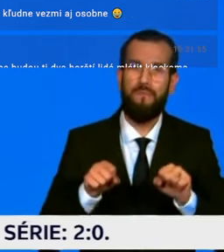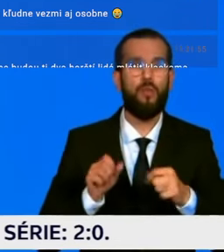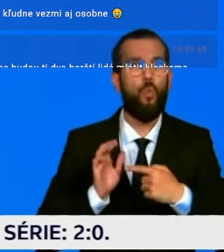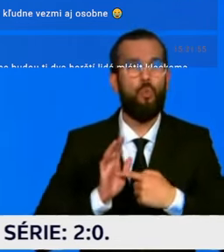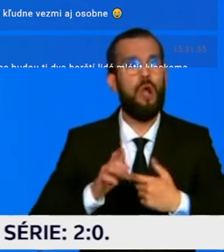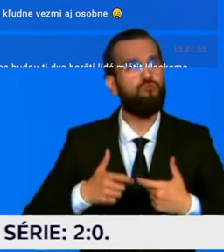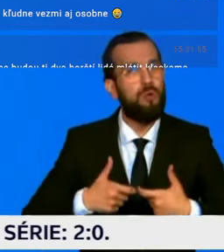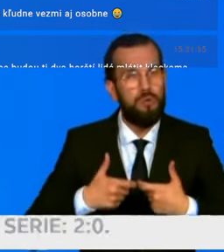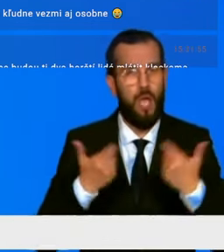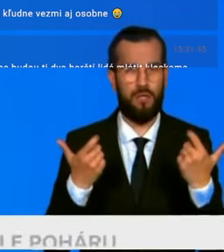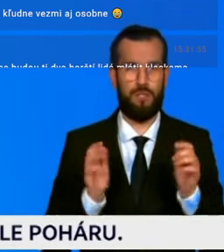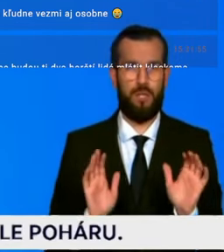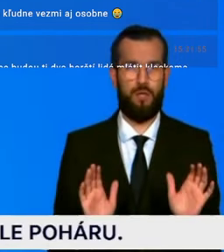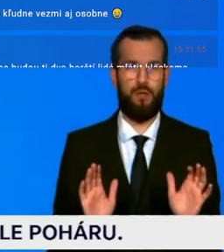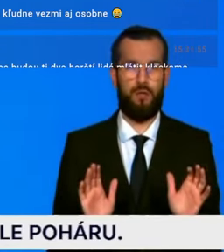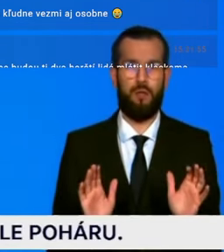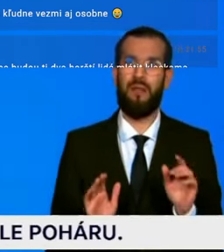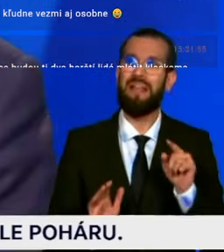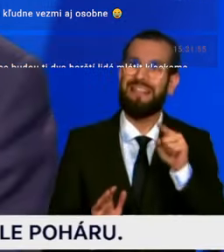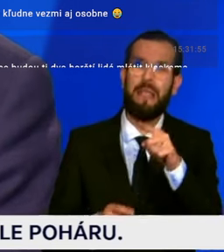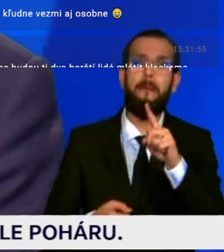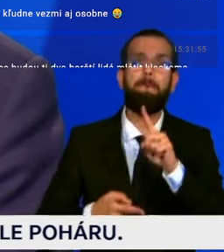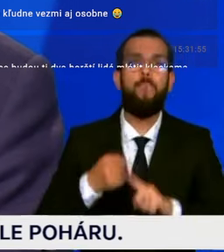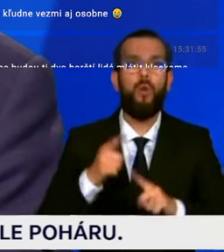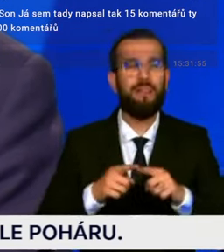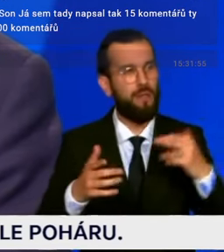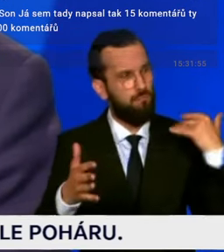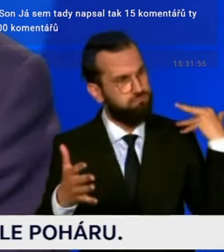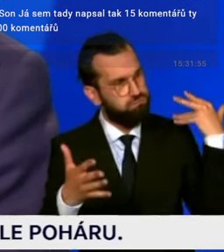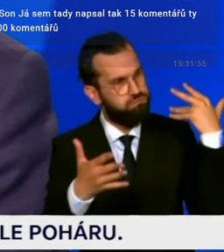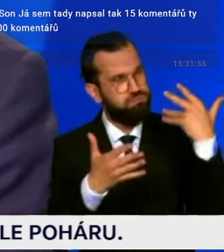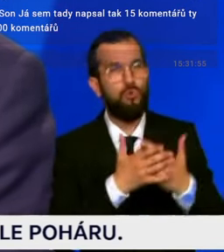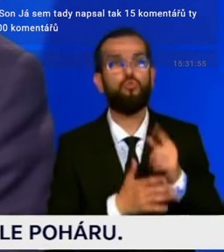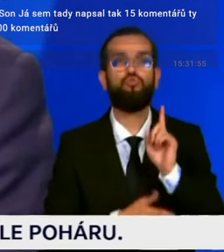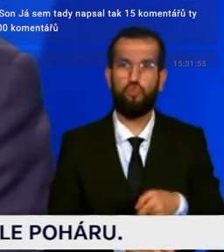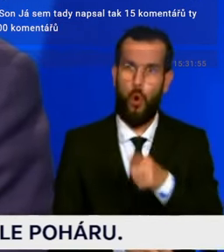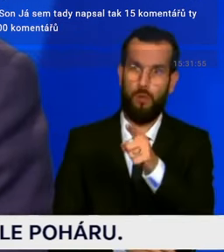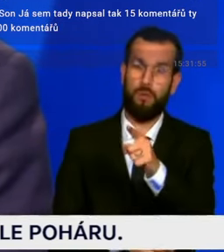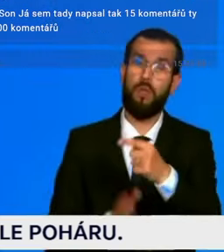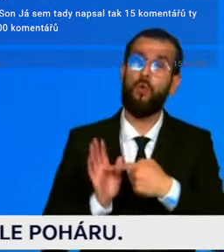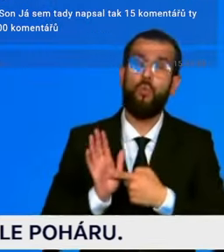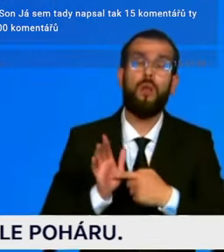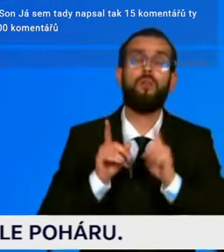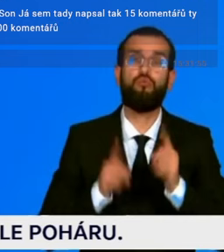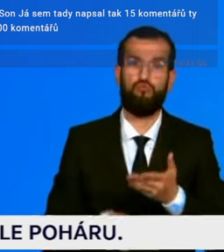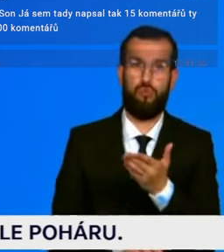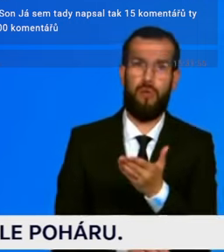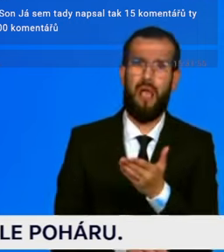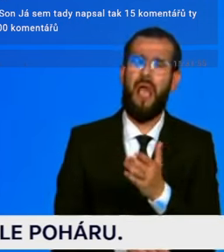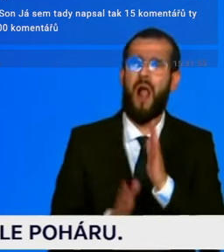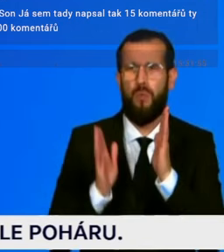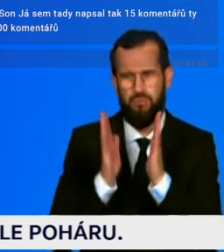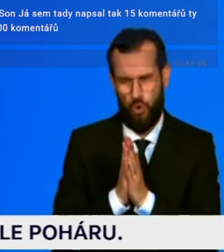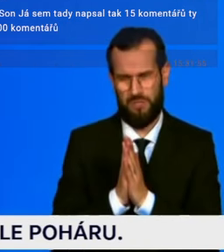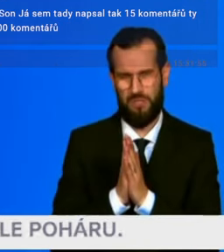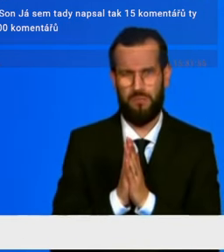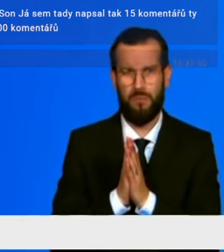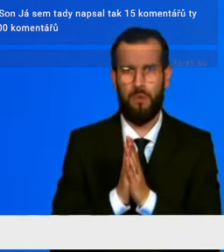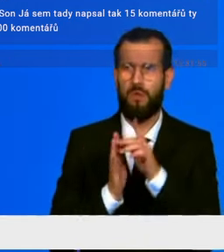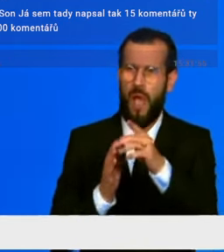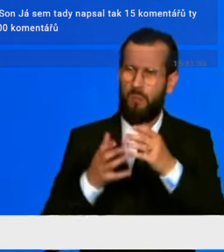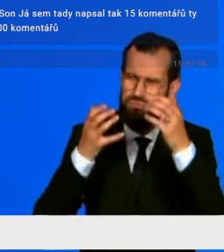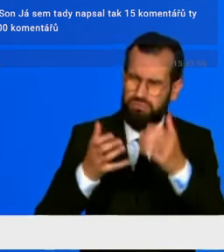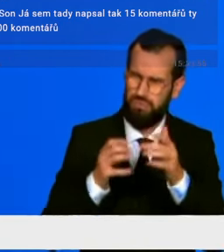eh z toho že akú máte politickú históriu Aká je vaša politická vizitka ale neberte to prosím ako prejav